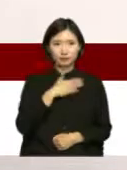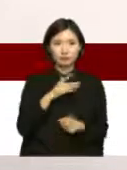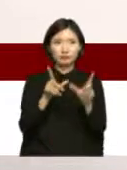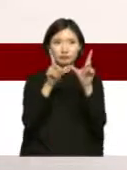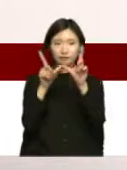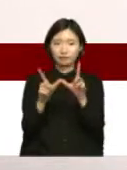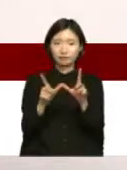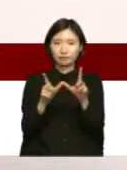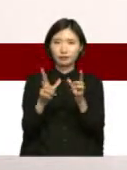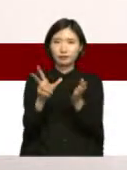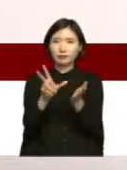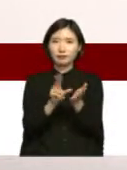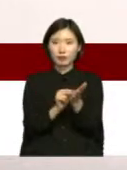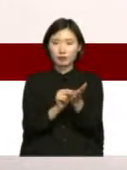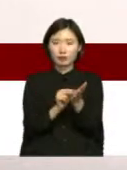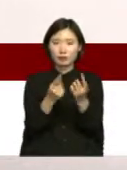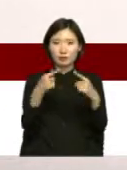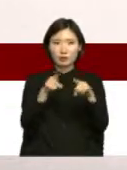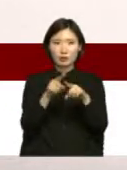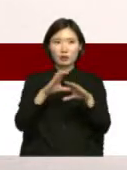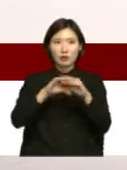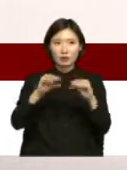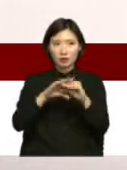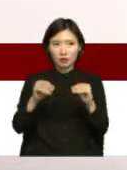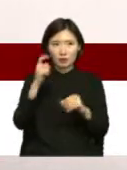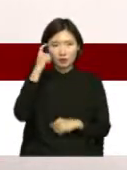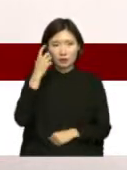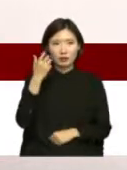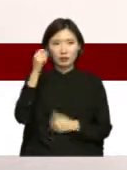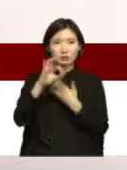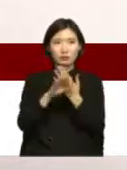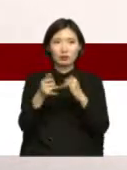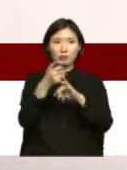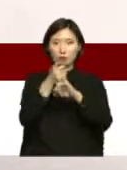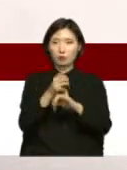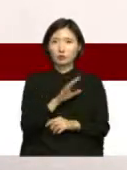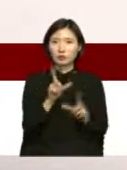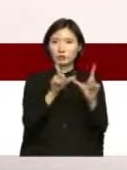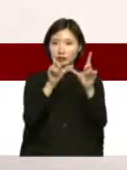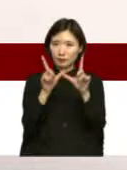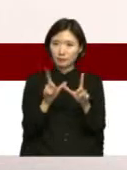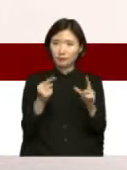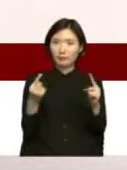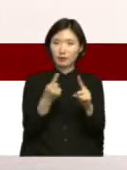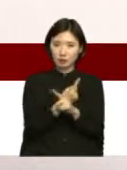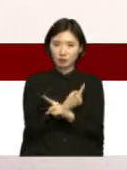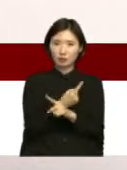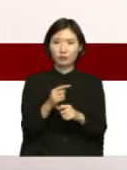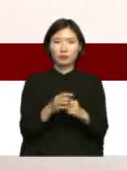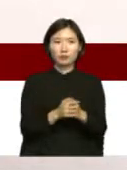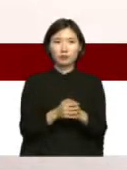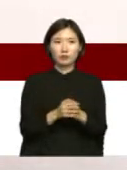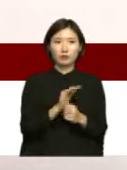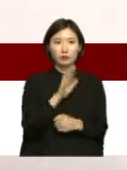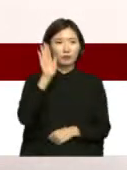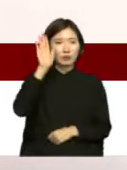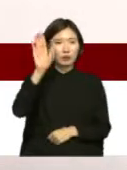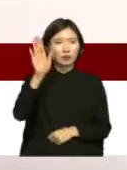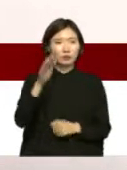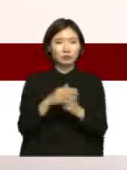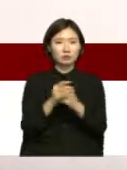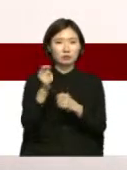삶의 현장의 문제를 함께 해결하겠다고 한다면 반드시 우리들의 삶은 바뀔 것이고 우리들의